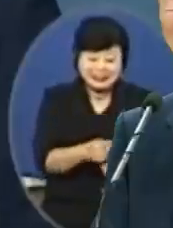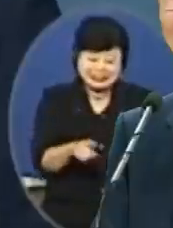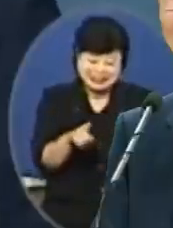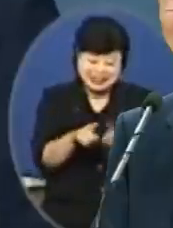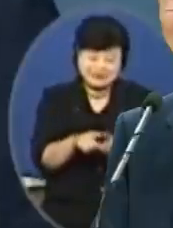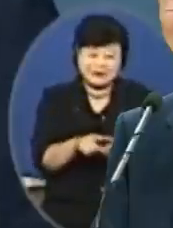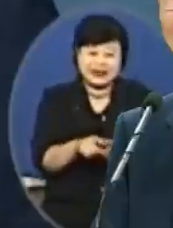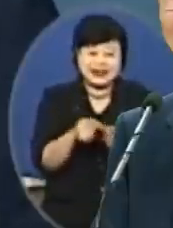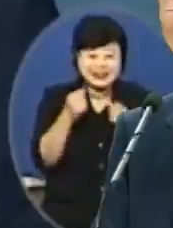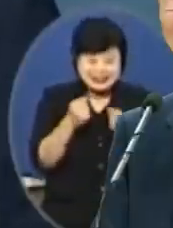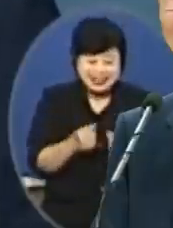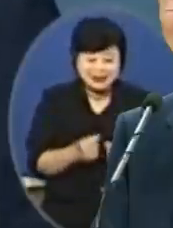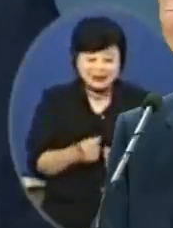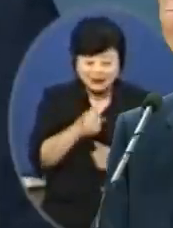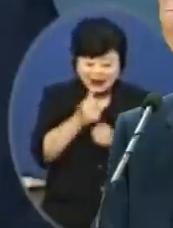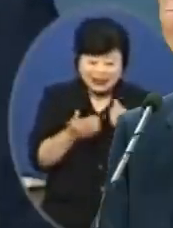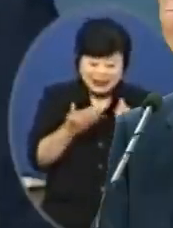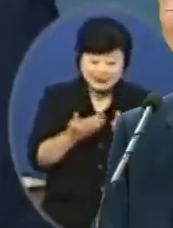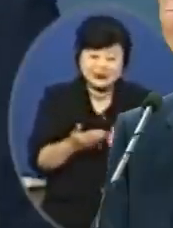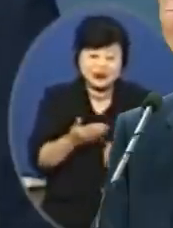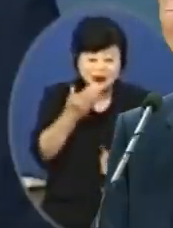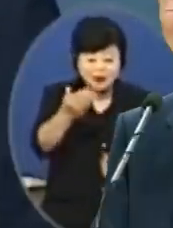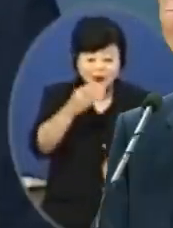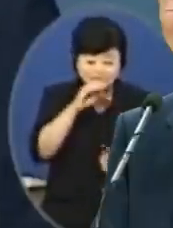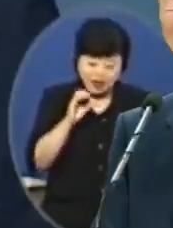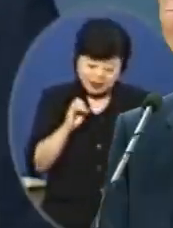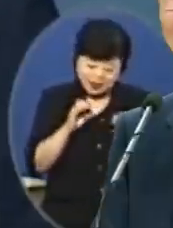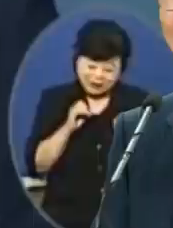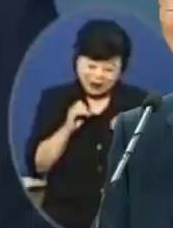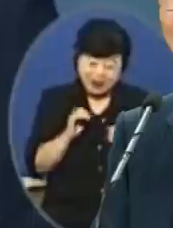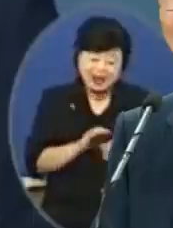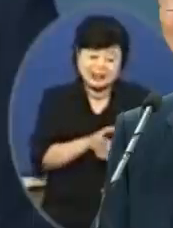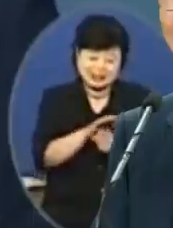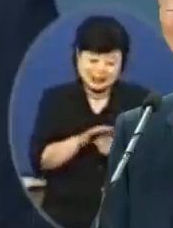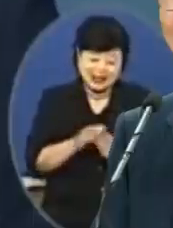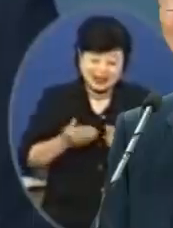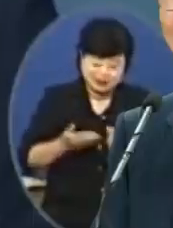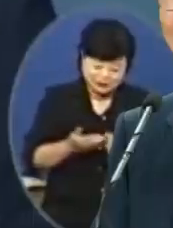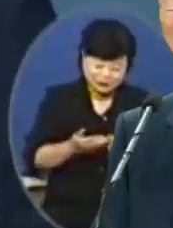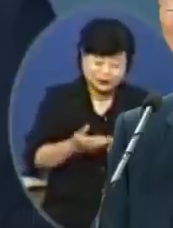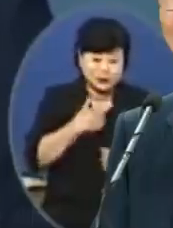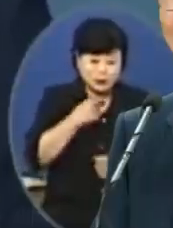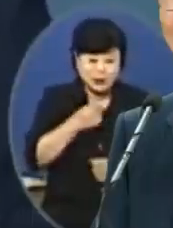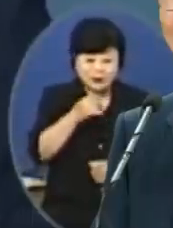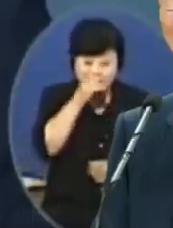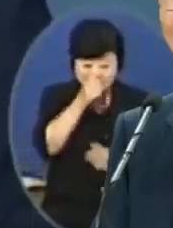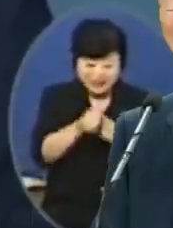소원은 여러분과 대화를 통해서 사랑하며 사는